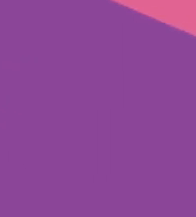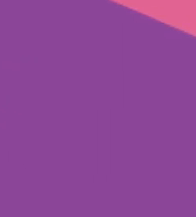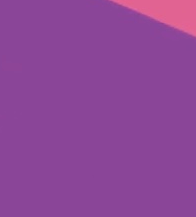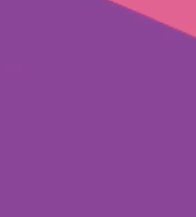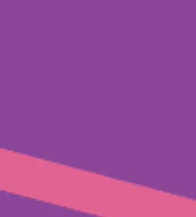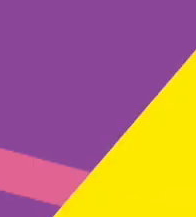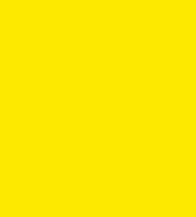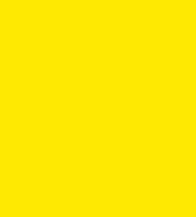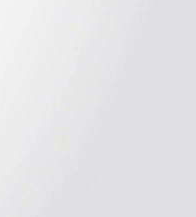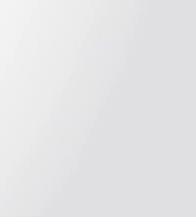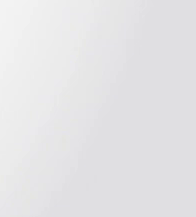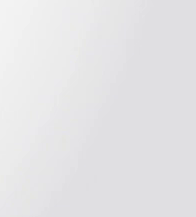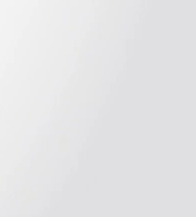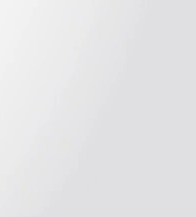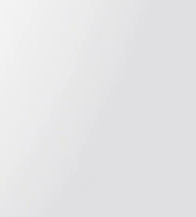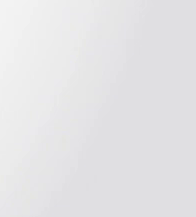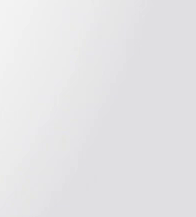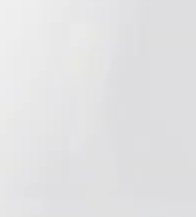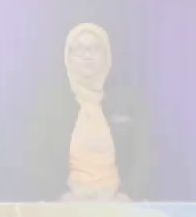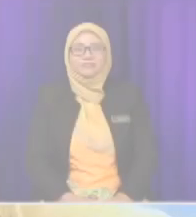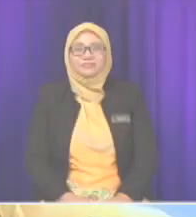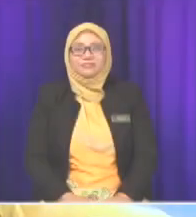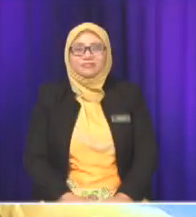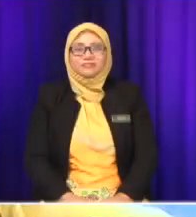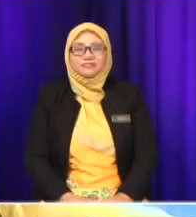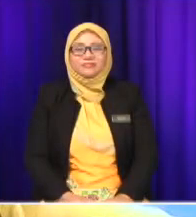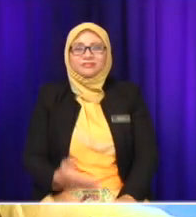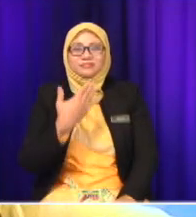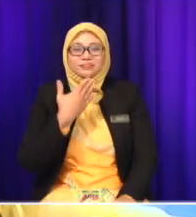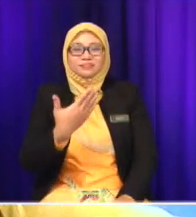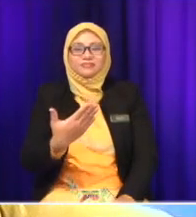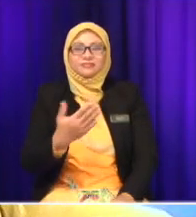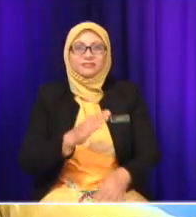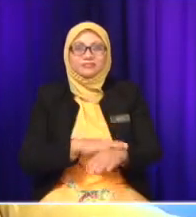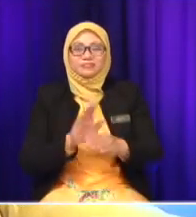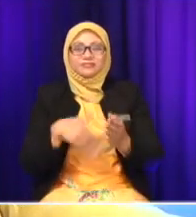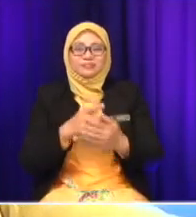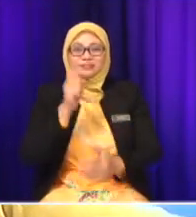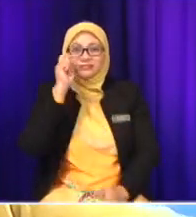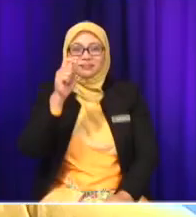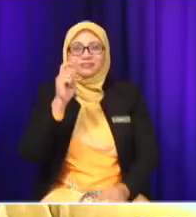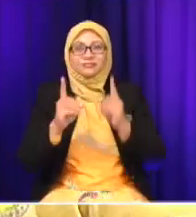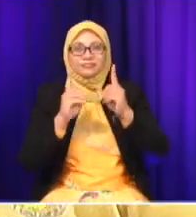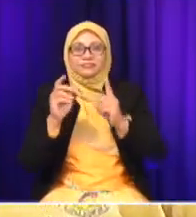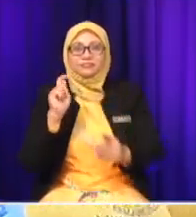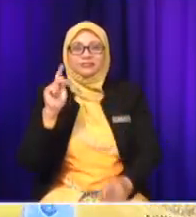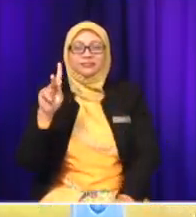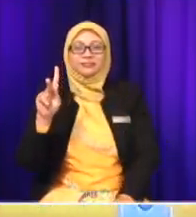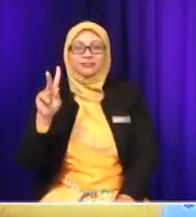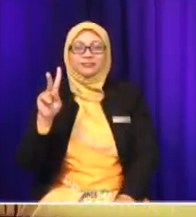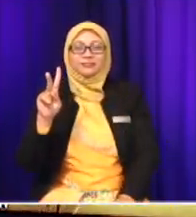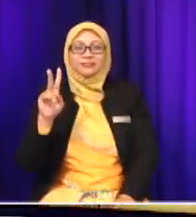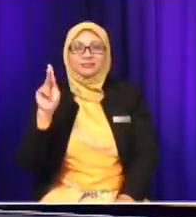Didik TV KPM terima kasih kepada semua yang sedang menonton did TV KPM masih lagi bersama dengan Abang